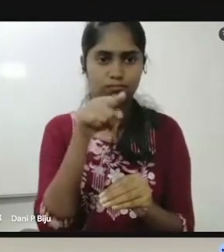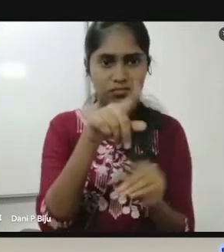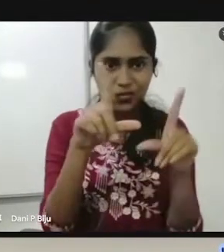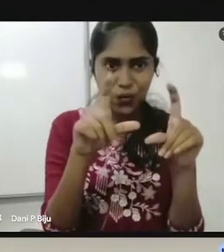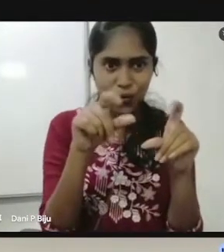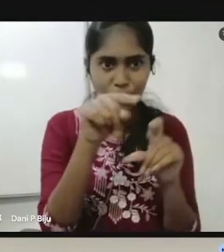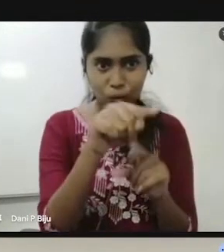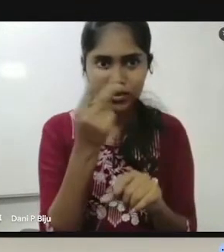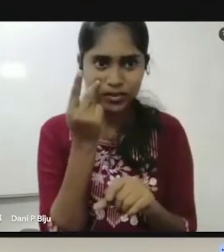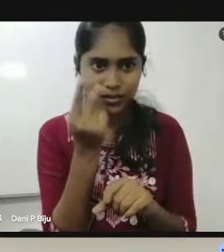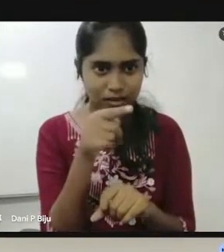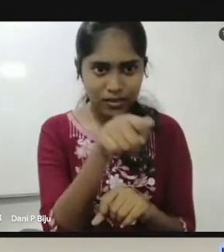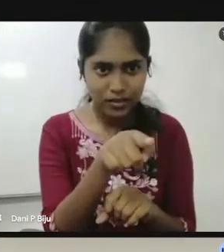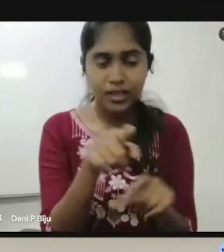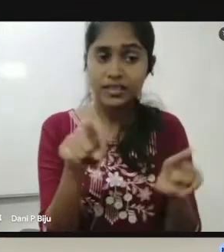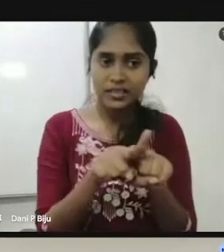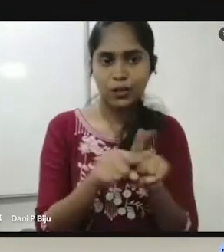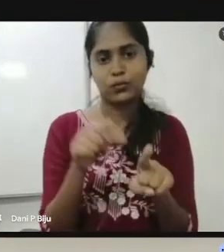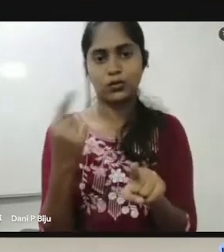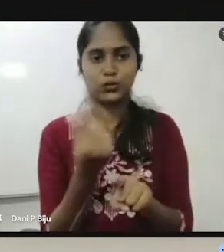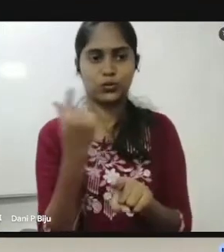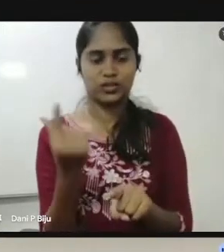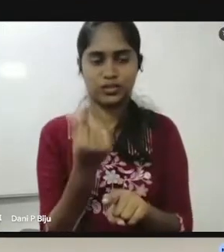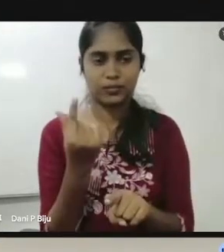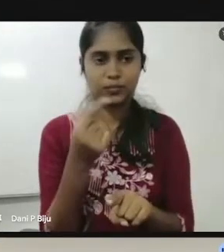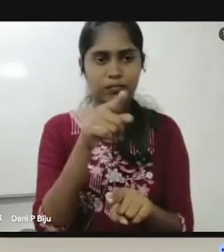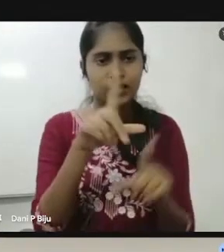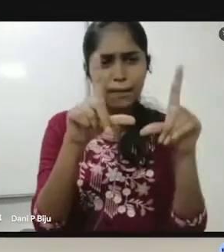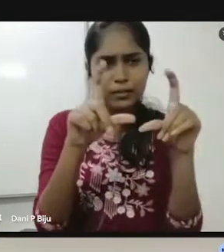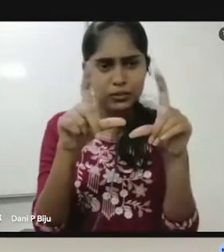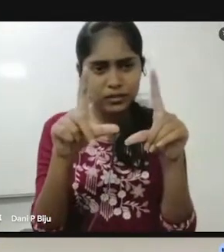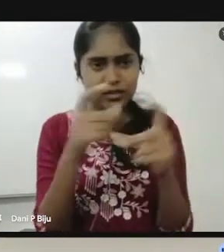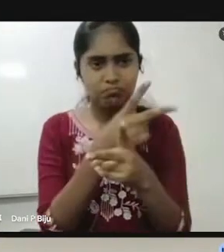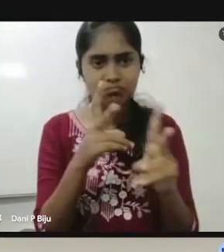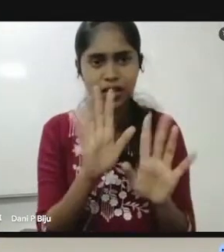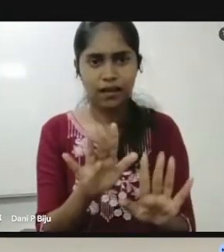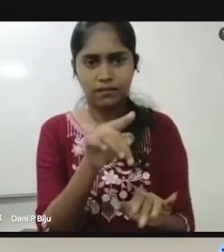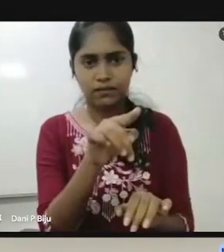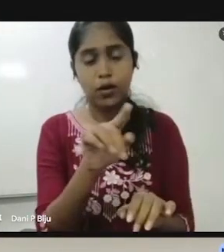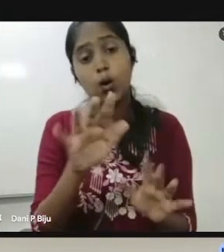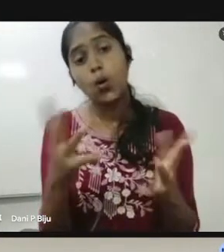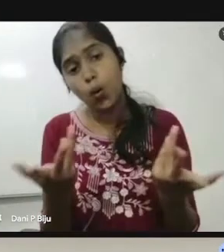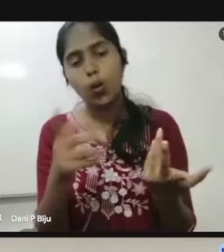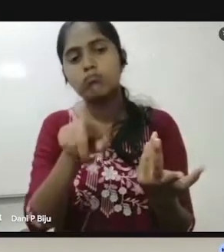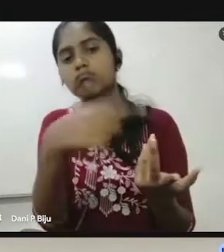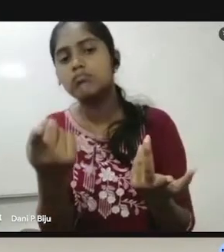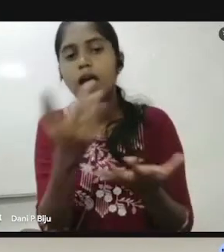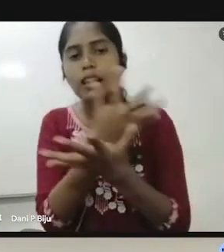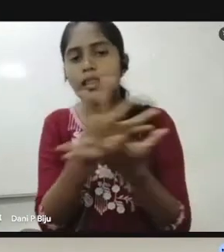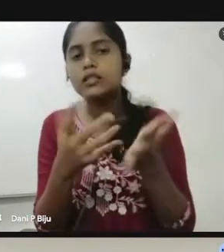പിക്ചർ സിംബൽസ് ഉണ്ട്. ഇല്ലാന്നുണ്ടെങ്കിൽ നമുക്ക് വലതുവശത്തെ സൈഡിൽ കാണുന്ന പോലെ ഒബ്ജക്ട് സിംബൽസ്,